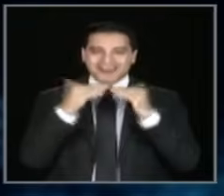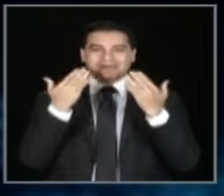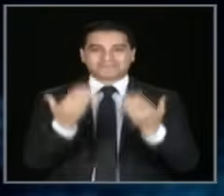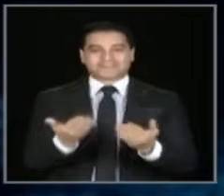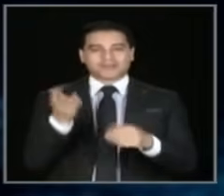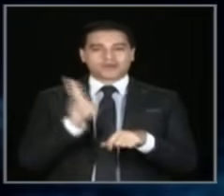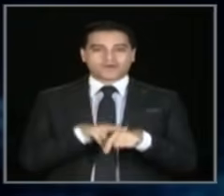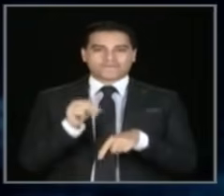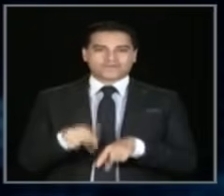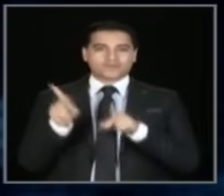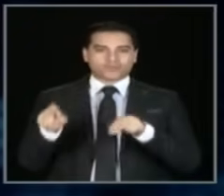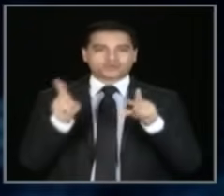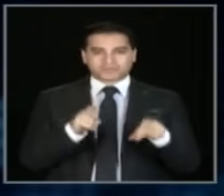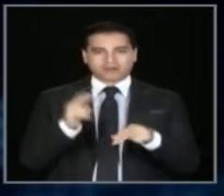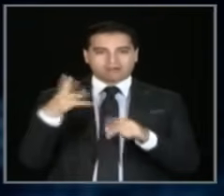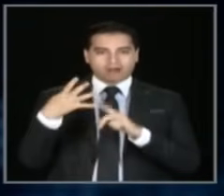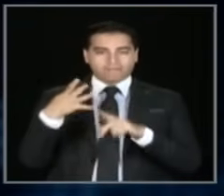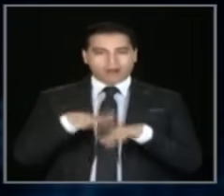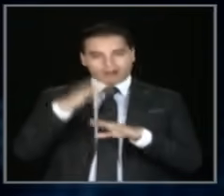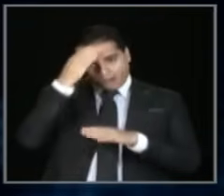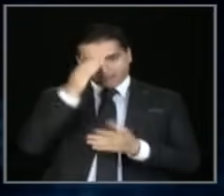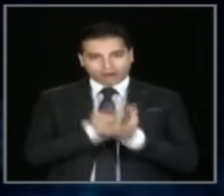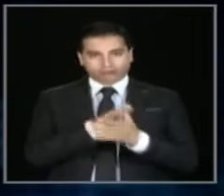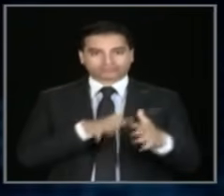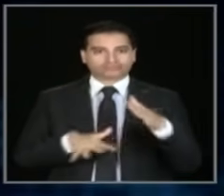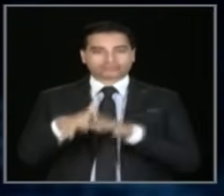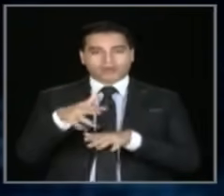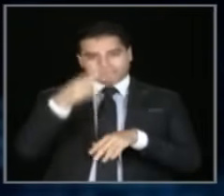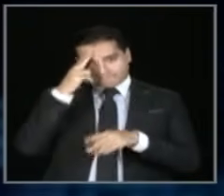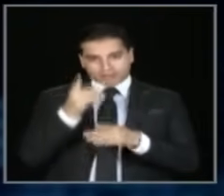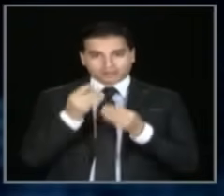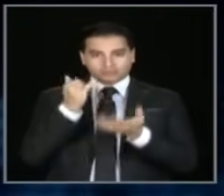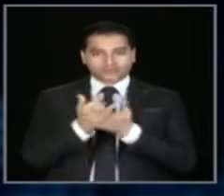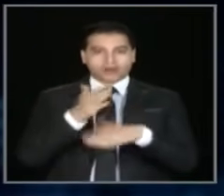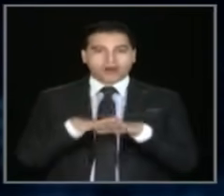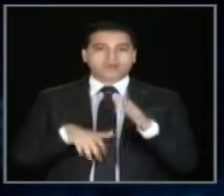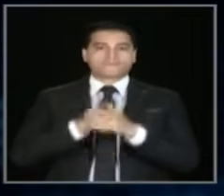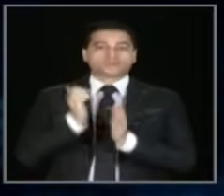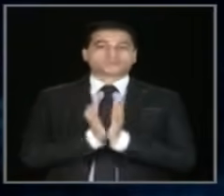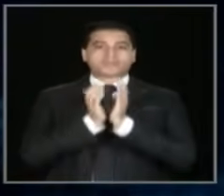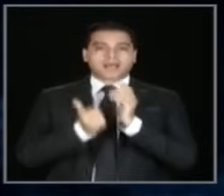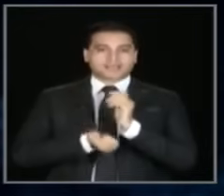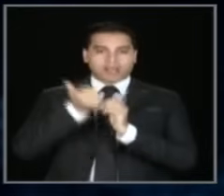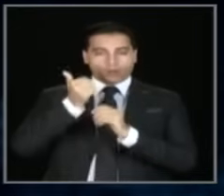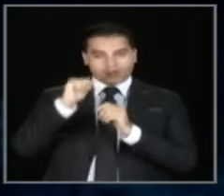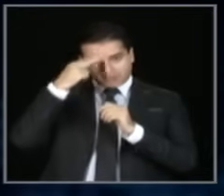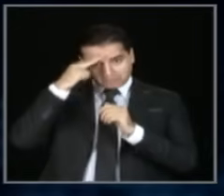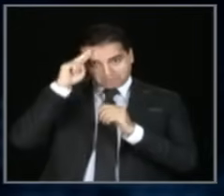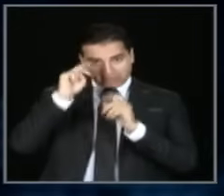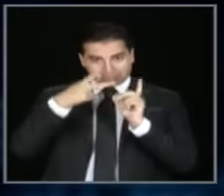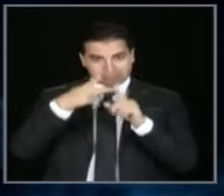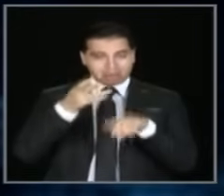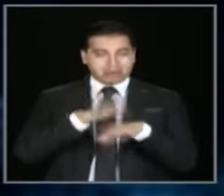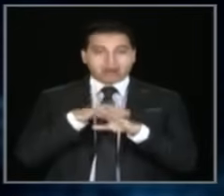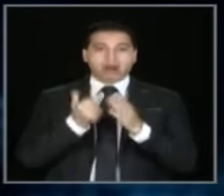اهل مصر. في الموسم الرابع من العباقره اصحاب، مين يا ترى اللي هيفوز بكاس البطوله؟ ومين اللي هيحصل